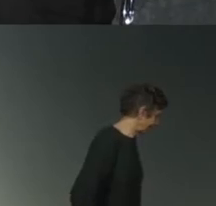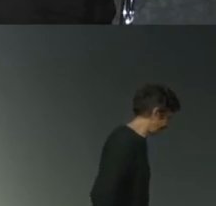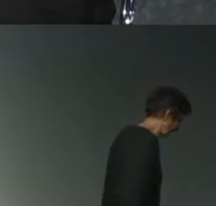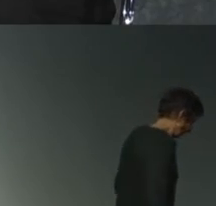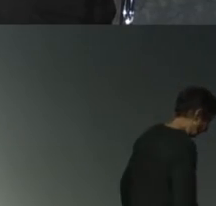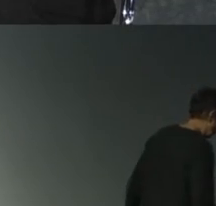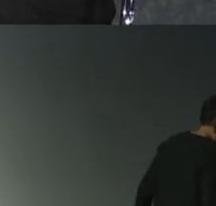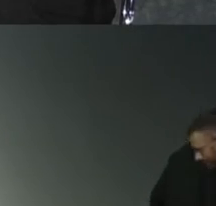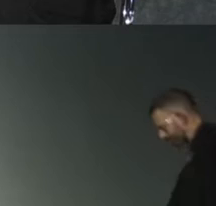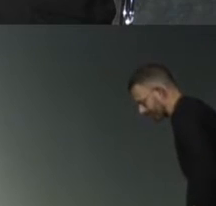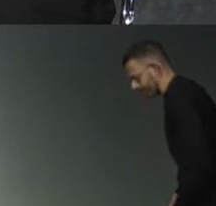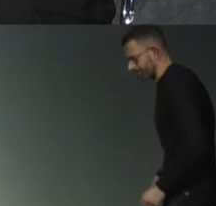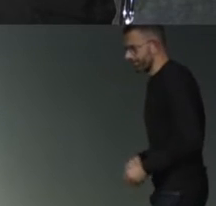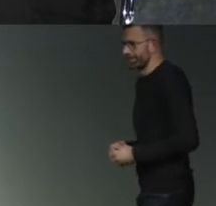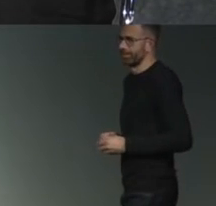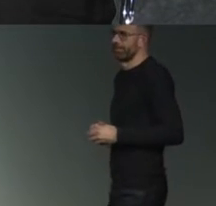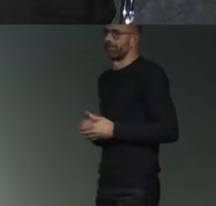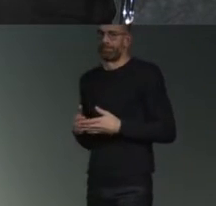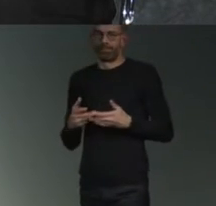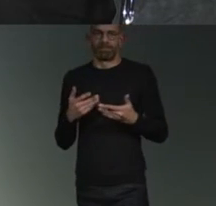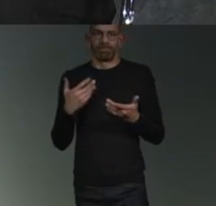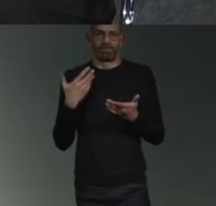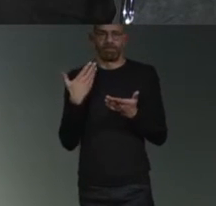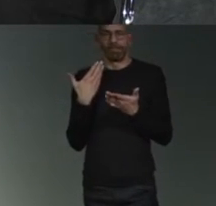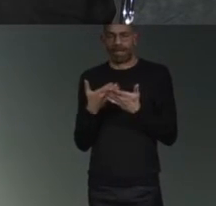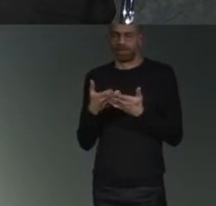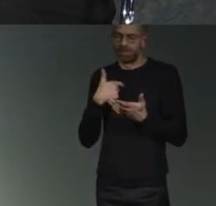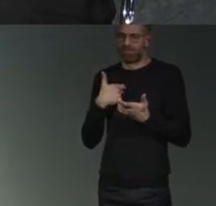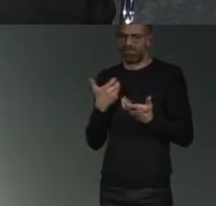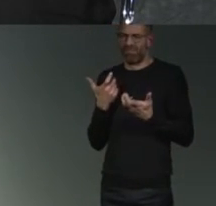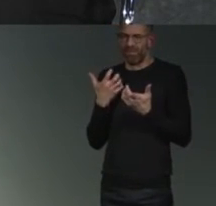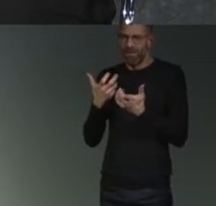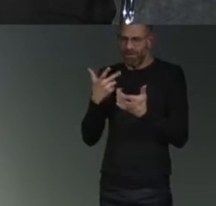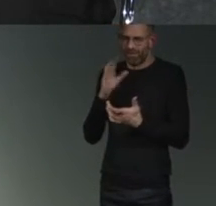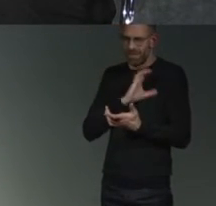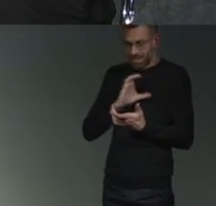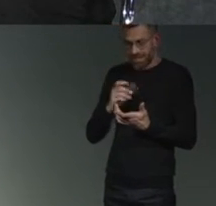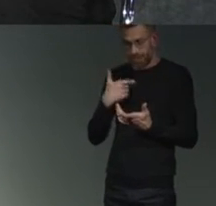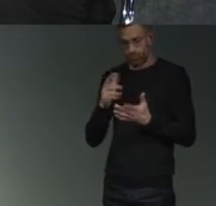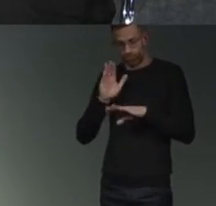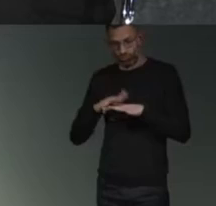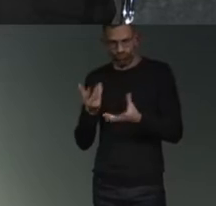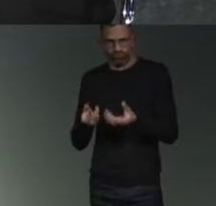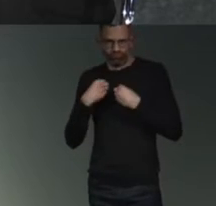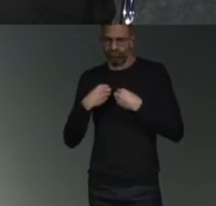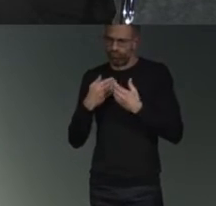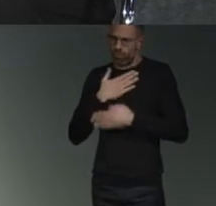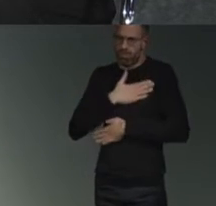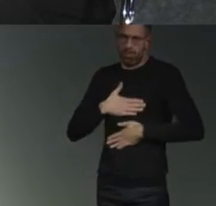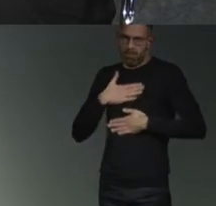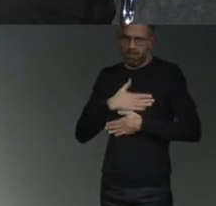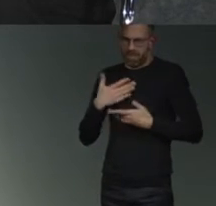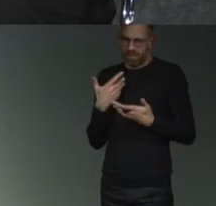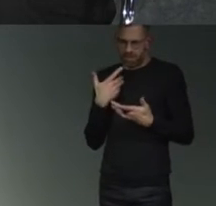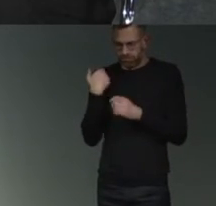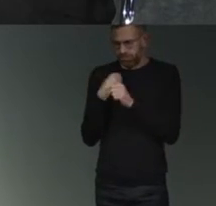chose que j'avais très envie d'entreprendre et que j'ai pris beaucoup de plaisir, en effet,